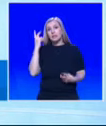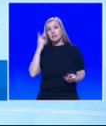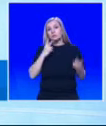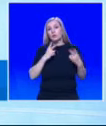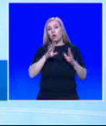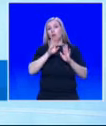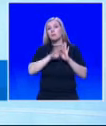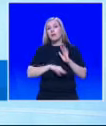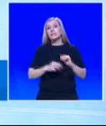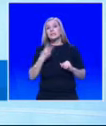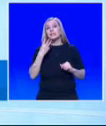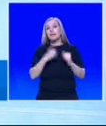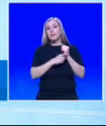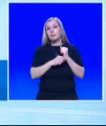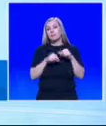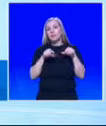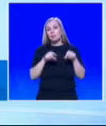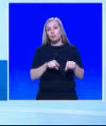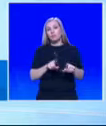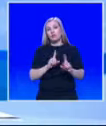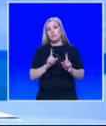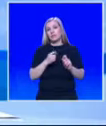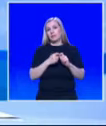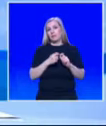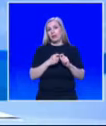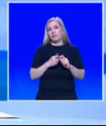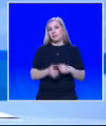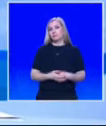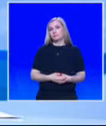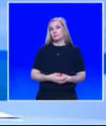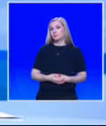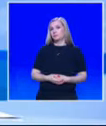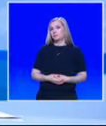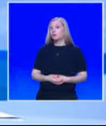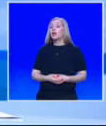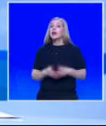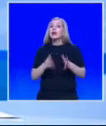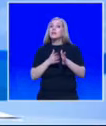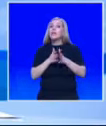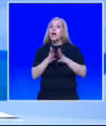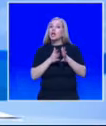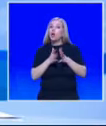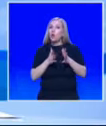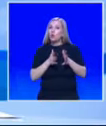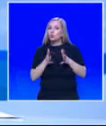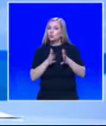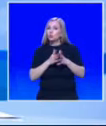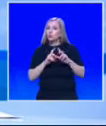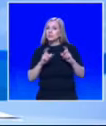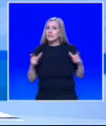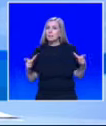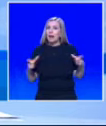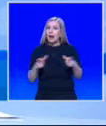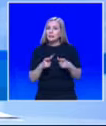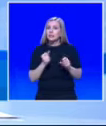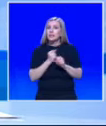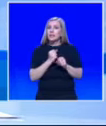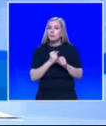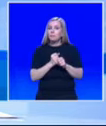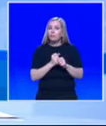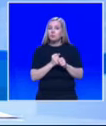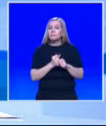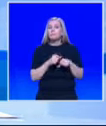март. Само тази щуротия още не са направили. Народното събрание да работи и в оставка на кабинета, това ще